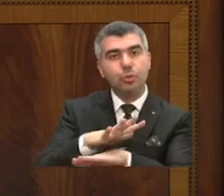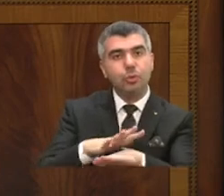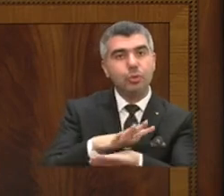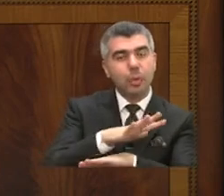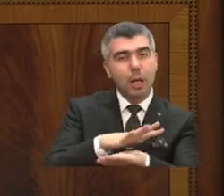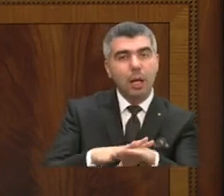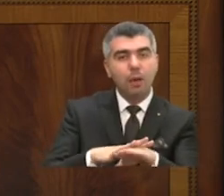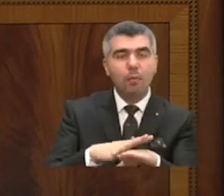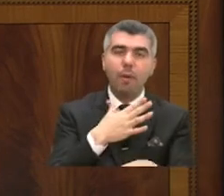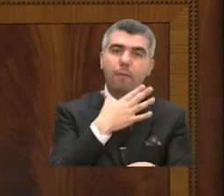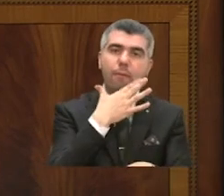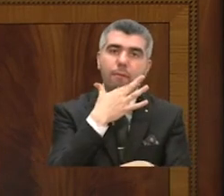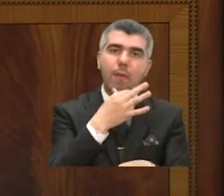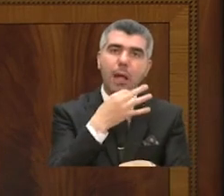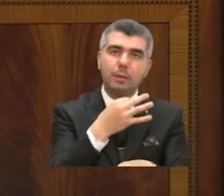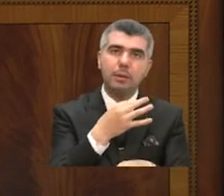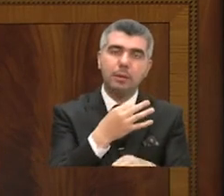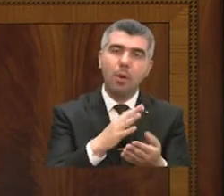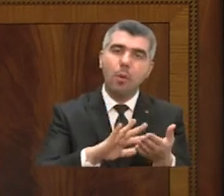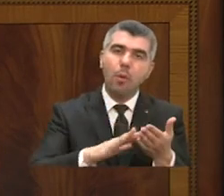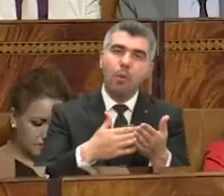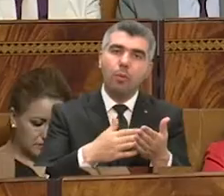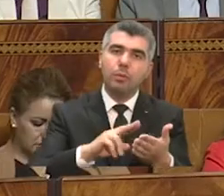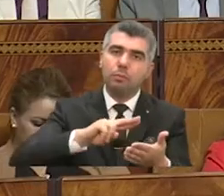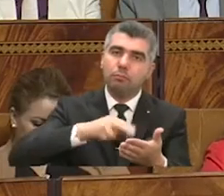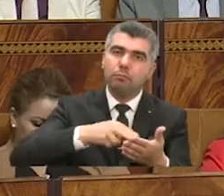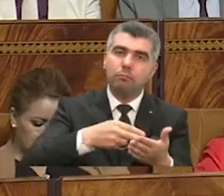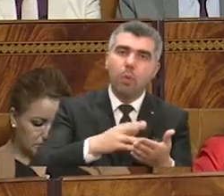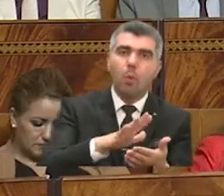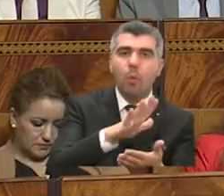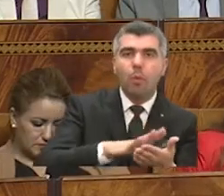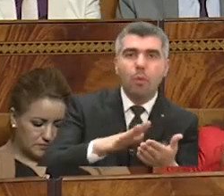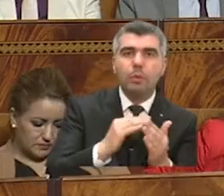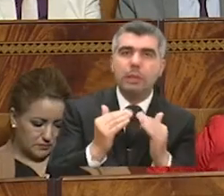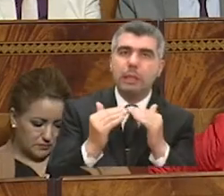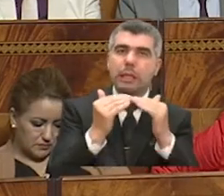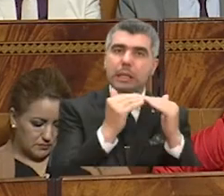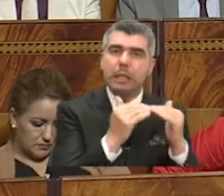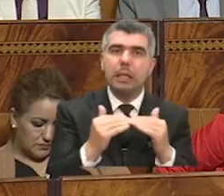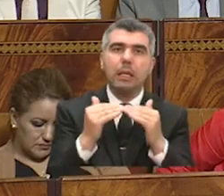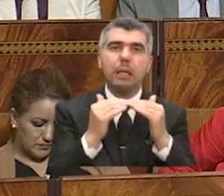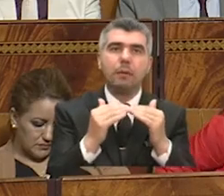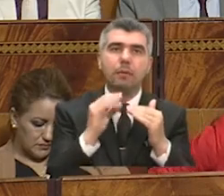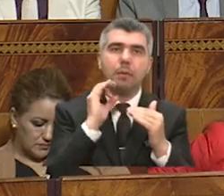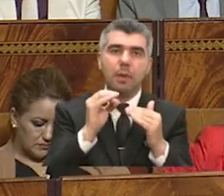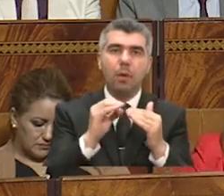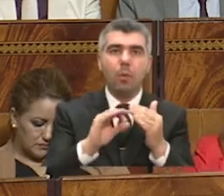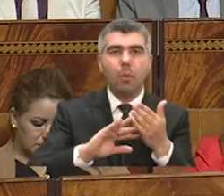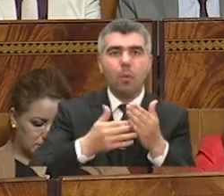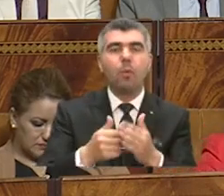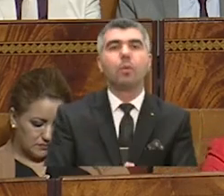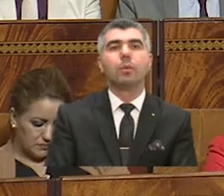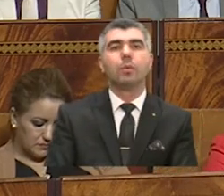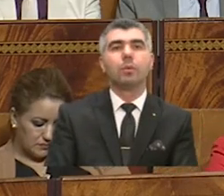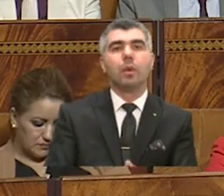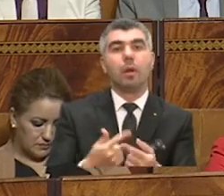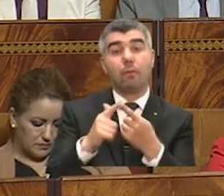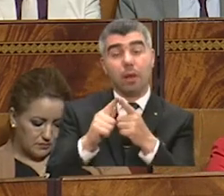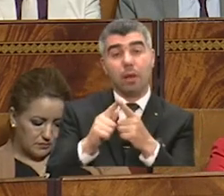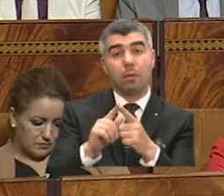تسهيل وتنسيق اتخاذ القرار وضمان التقائية وانسجام والانسجام بين